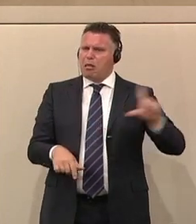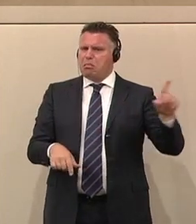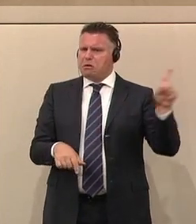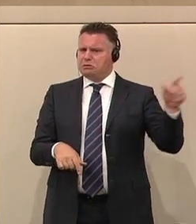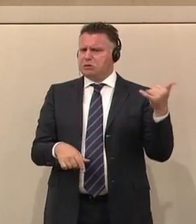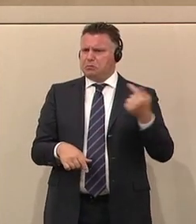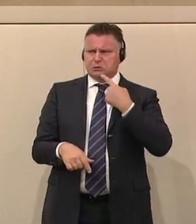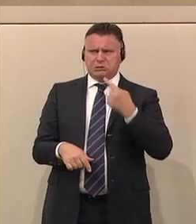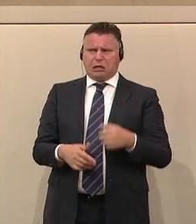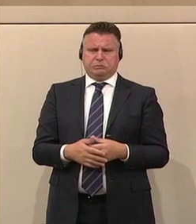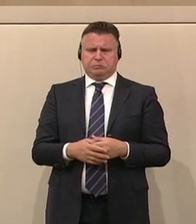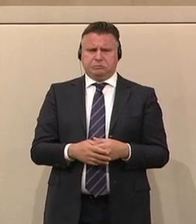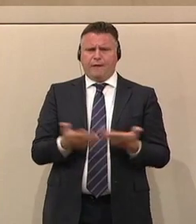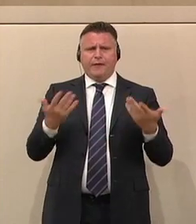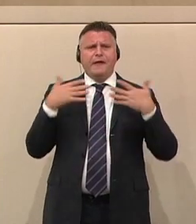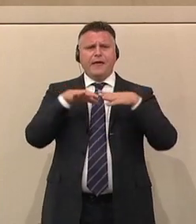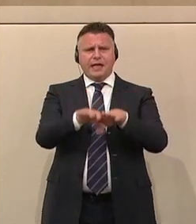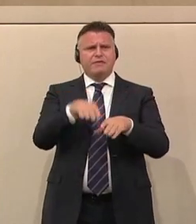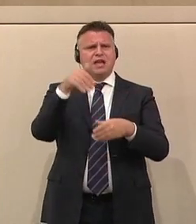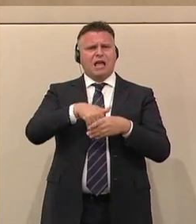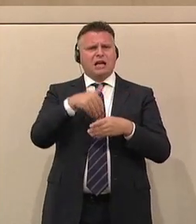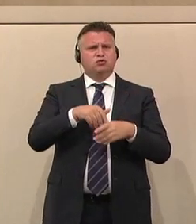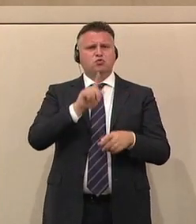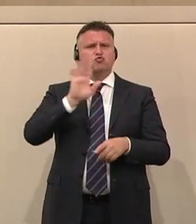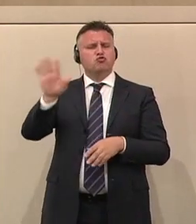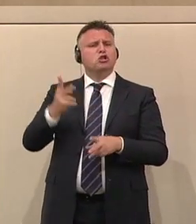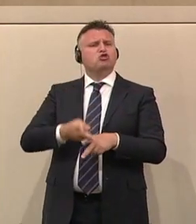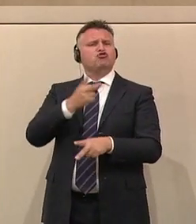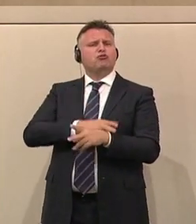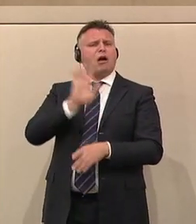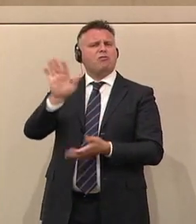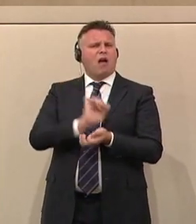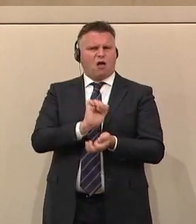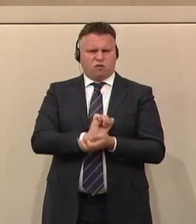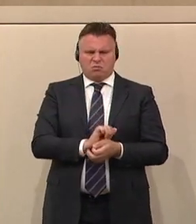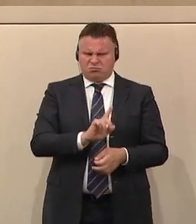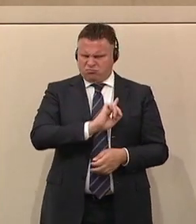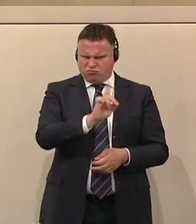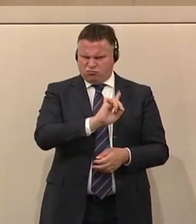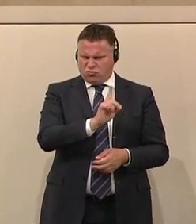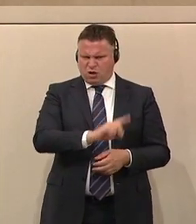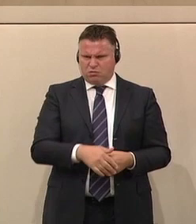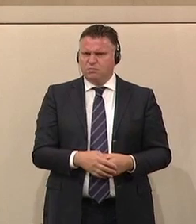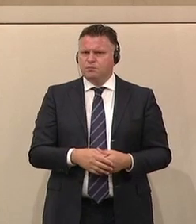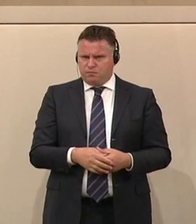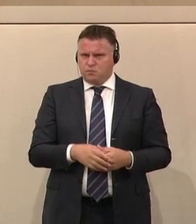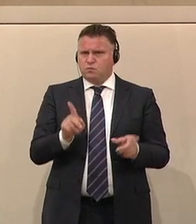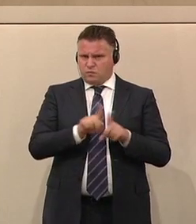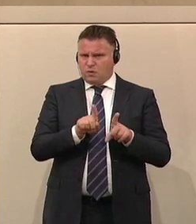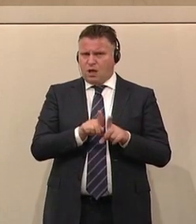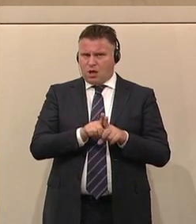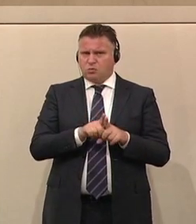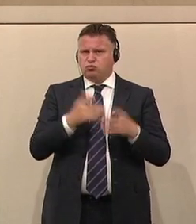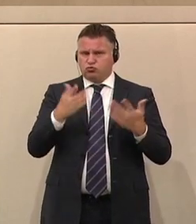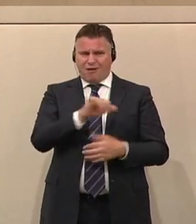so dargestellt, als wenn Integration eine rein staatliche Aufgabe wäre. Das ist es aber nicht. Und das ist auch